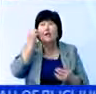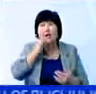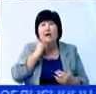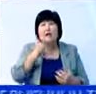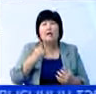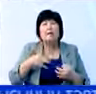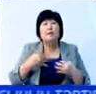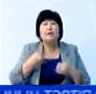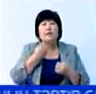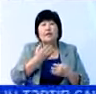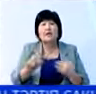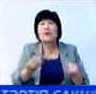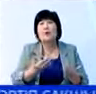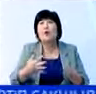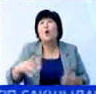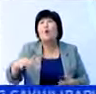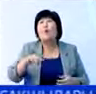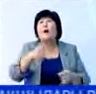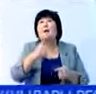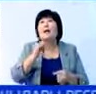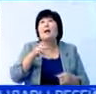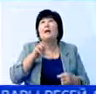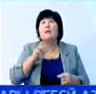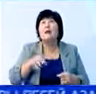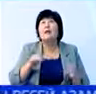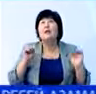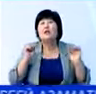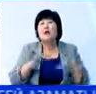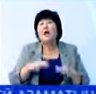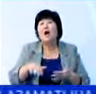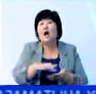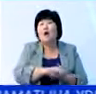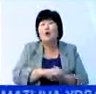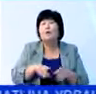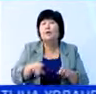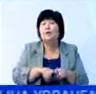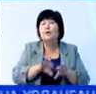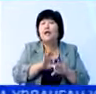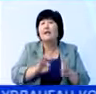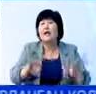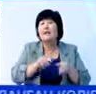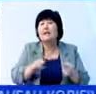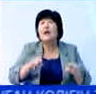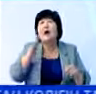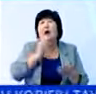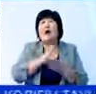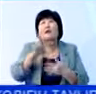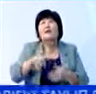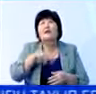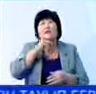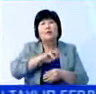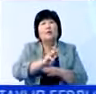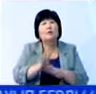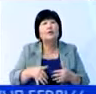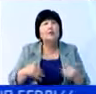мерекелік дастарханның қонағы болды. Облыстың бас имамы жиналғандарға ауызбіршілік, ынтымақ туралы насихатын айтып, ардагерлерге сый құрмет